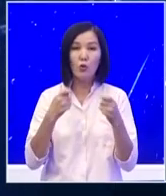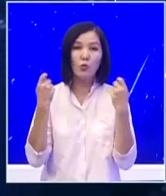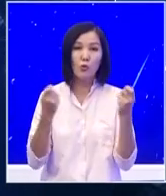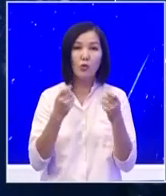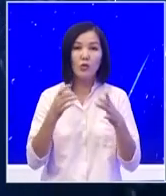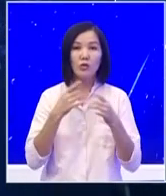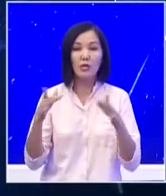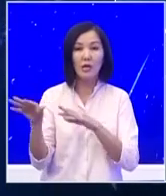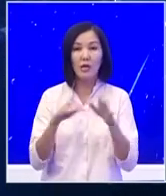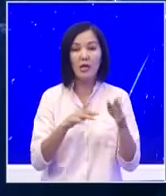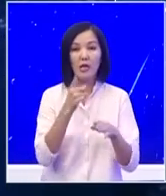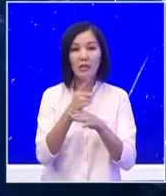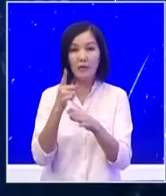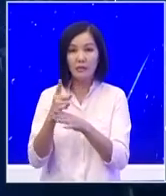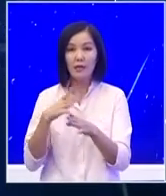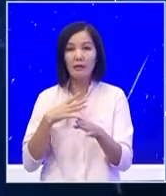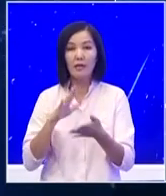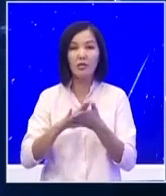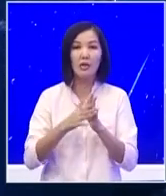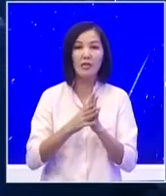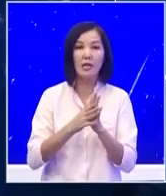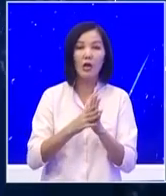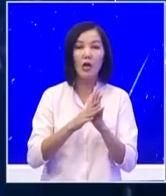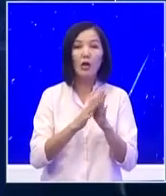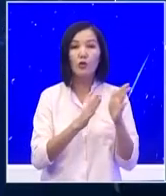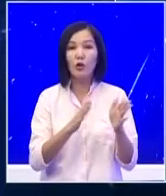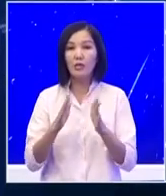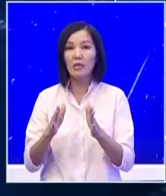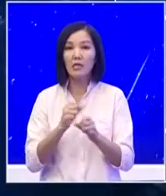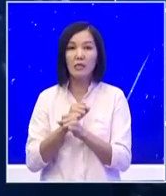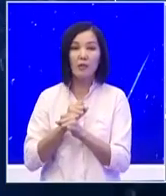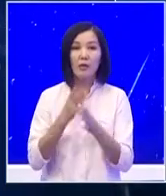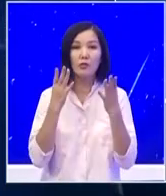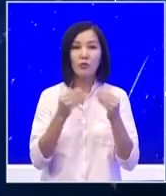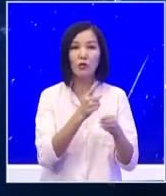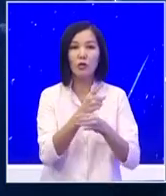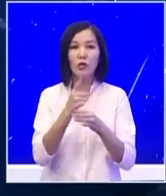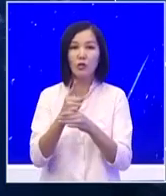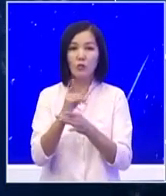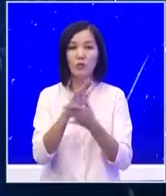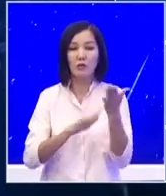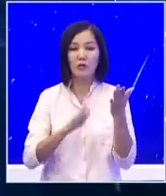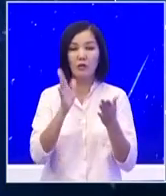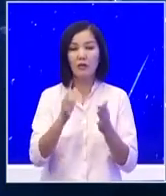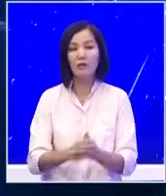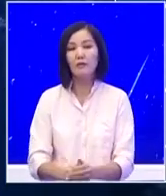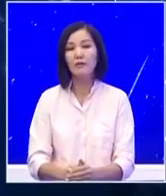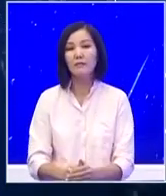салынады. Сондай-ақ эпидемиологиялық жағдайды одан әрі тұрақтандыруда демалыс күндері шектеу шаралары әлі де